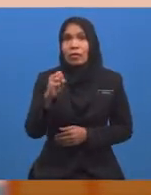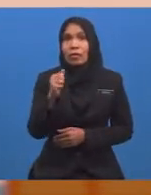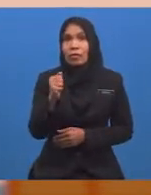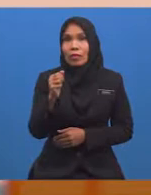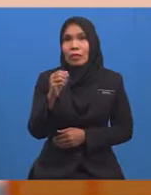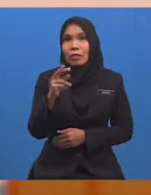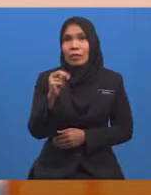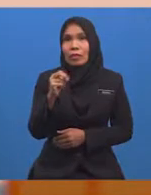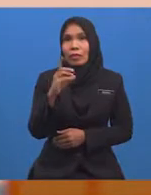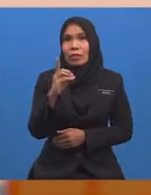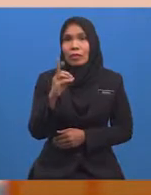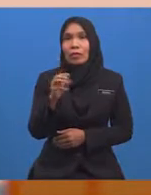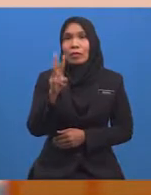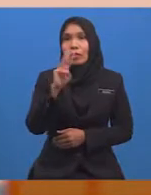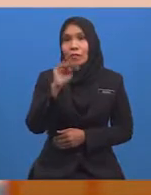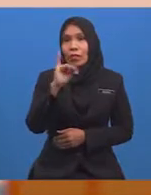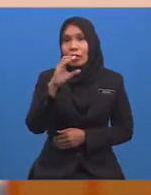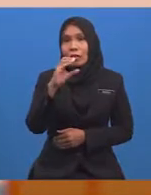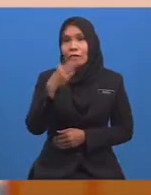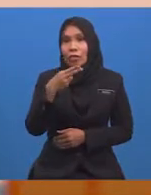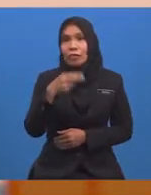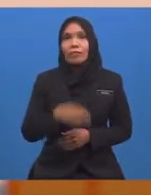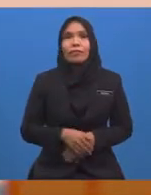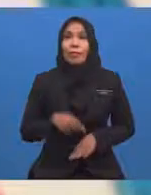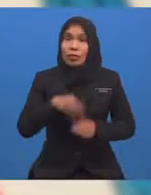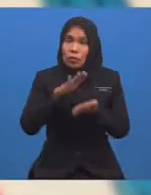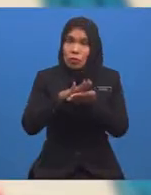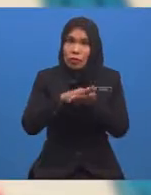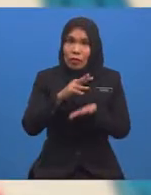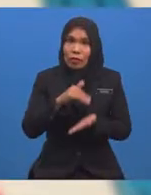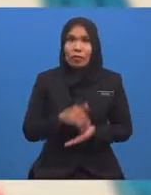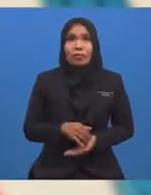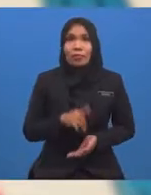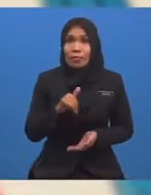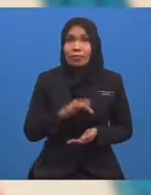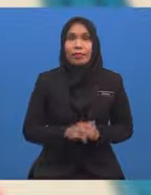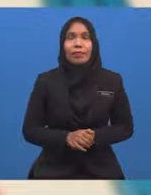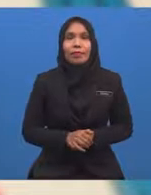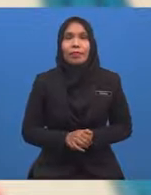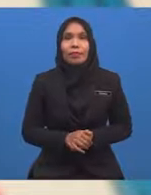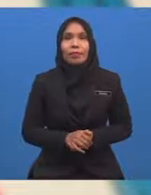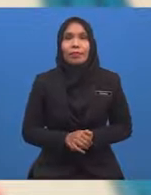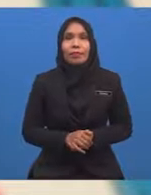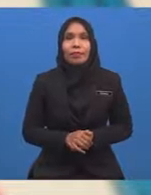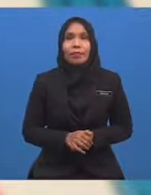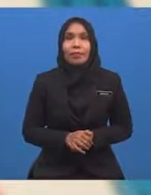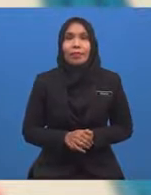Sekarang murid-murid kita pergi kepada contoh yang seterusnya